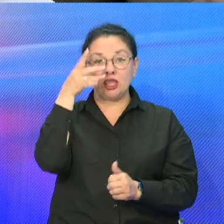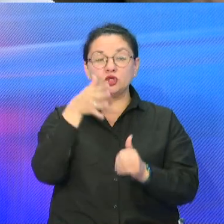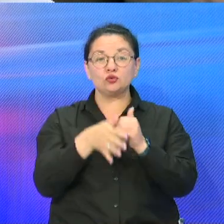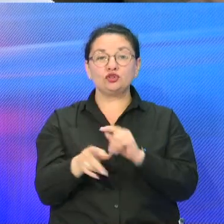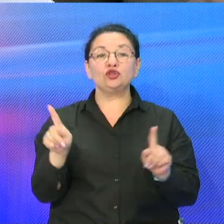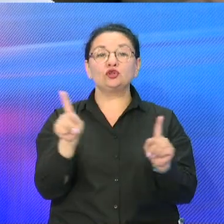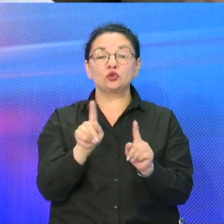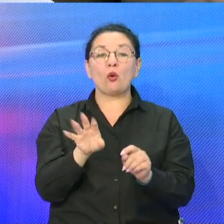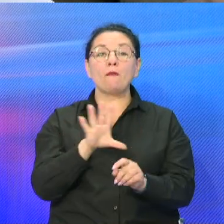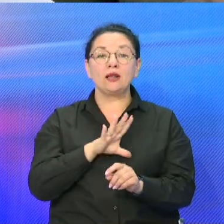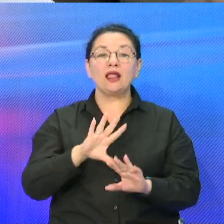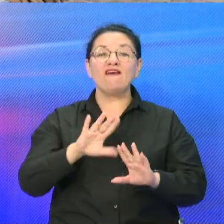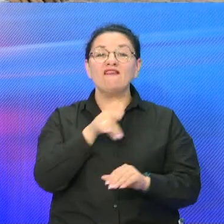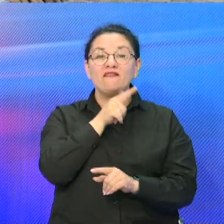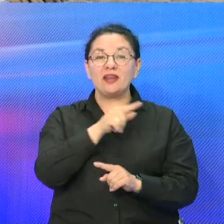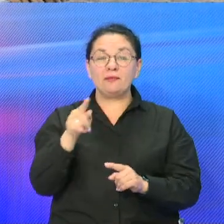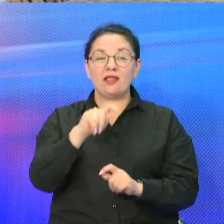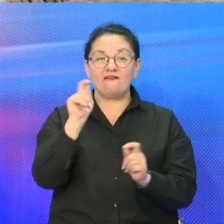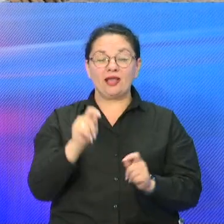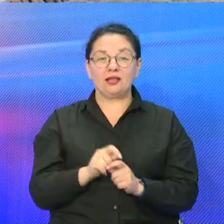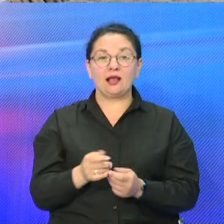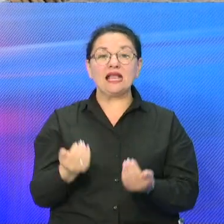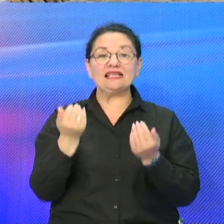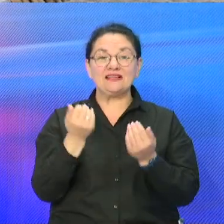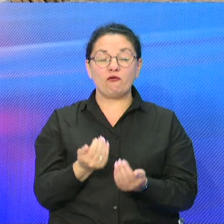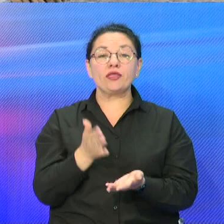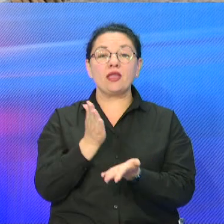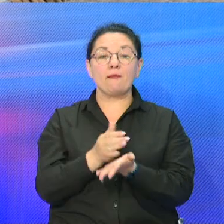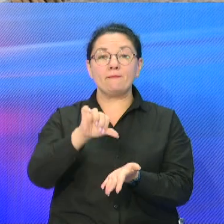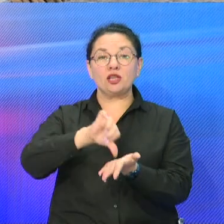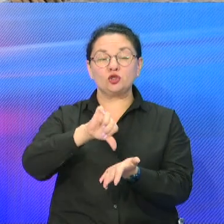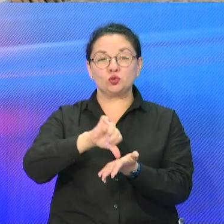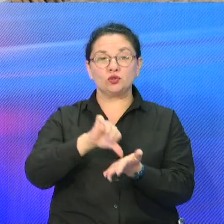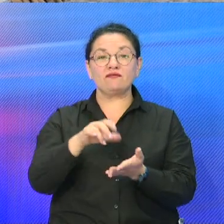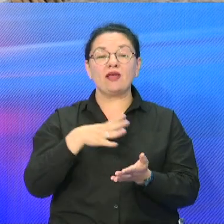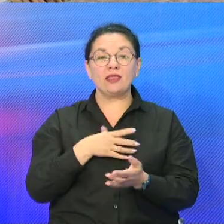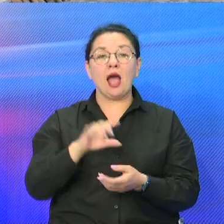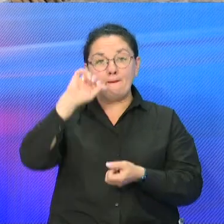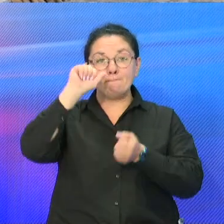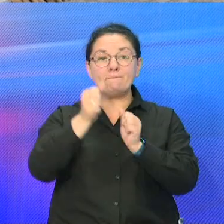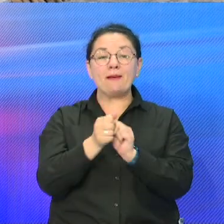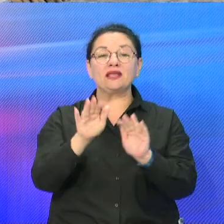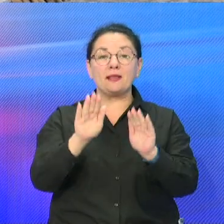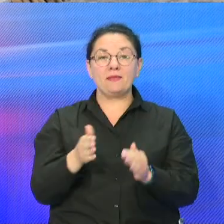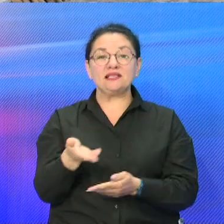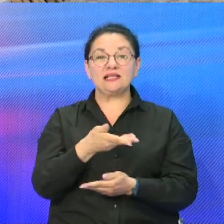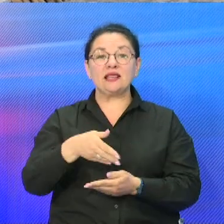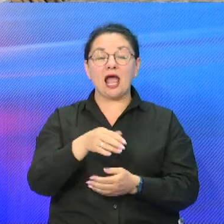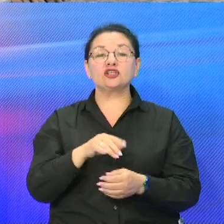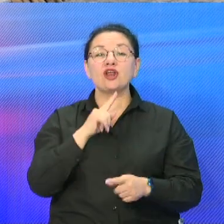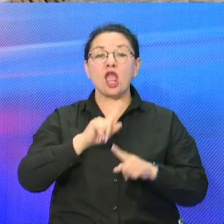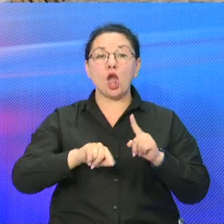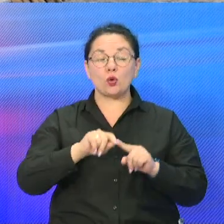приграничной Сапоцкинской земли. Мы сегодня находимся на священном месте нашей Родины,